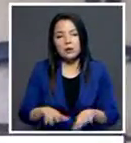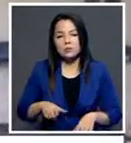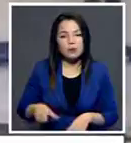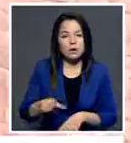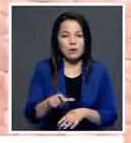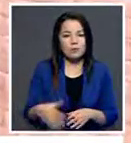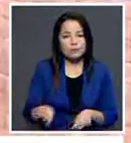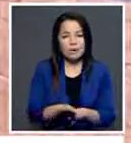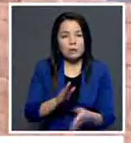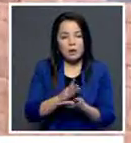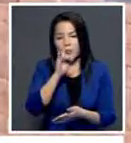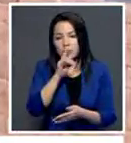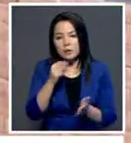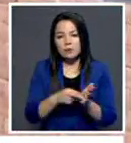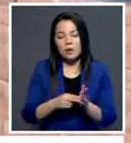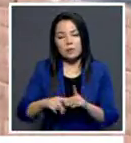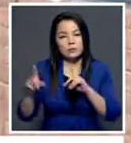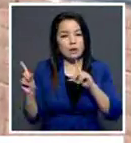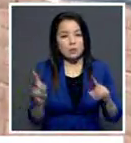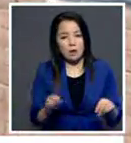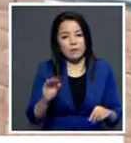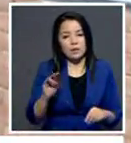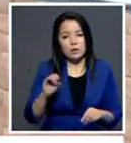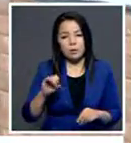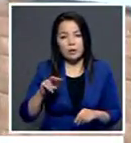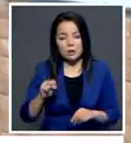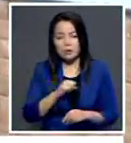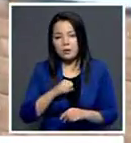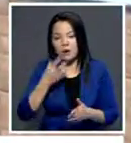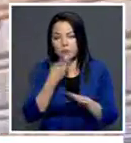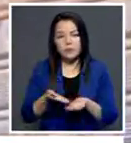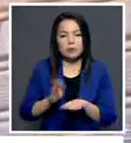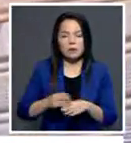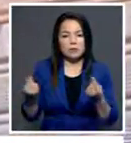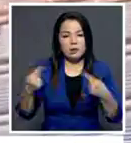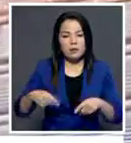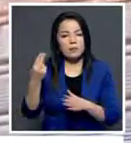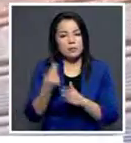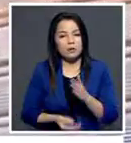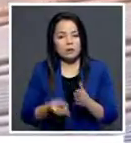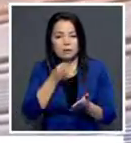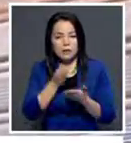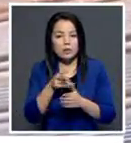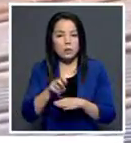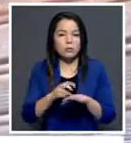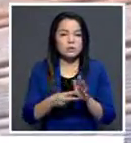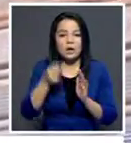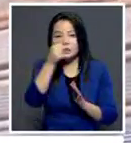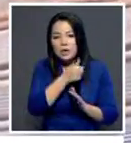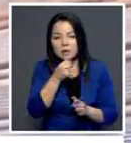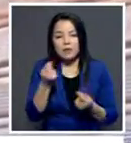жапты. Әлемде мұнай бағасы түскелі Венесуэла өз тарихындағы ең ауыр дағдарысты бастан кешіп жатыр. 2017 жылы